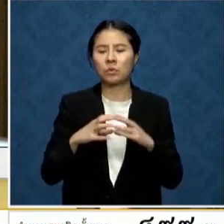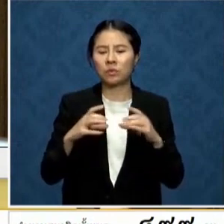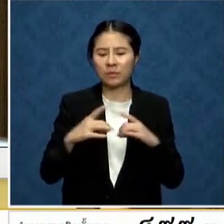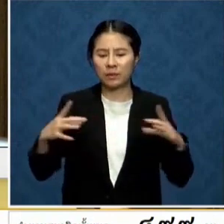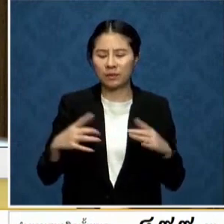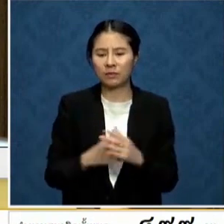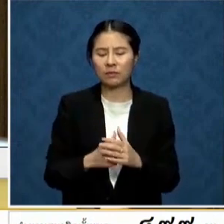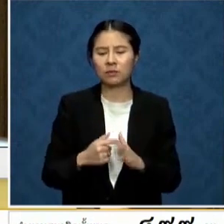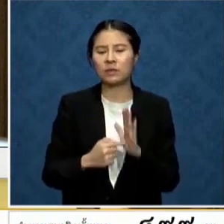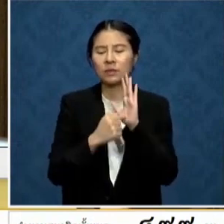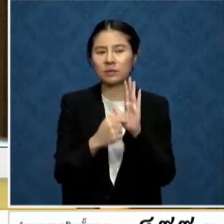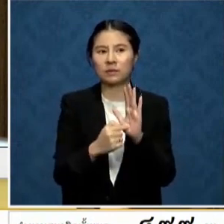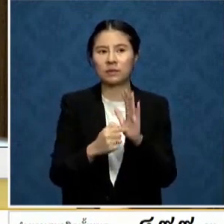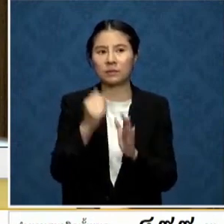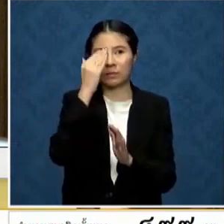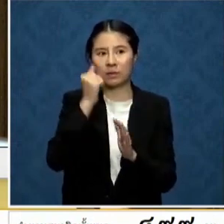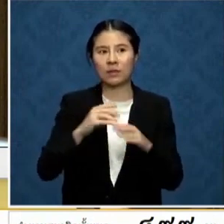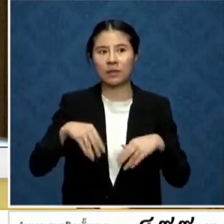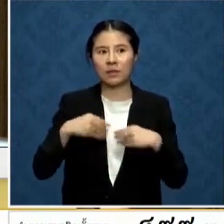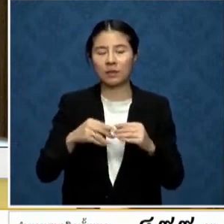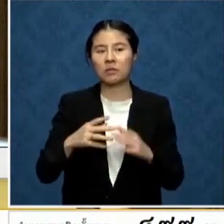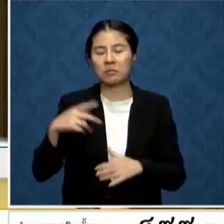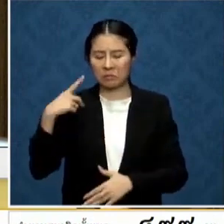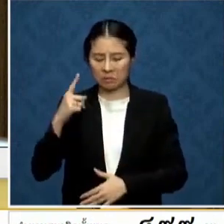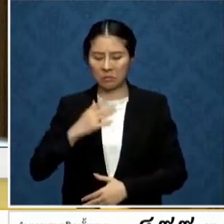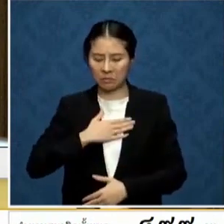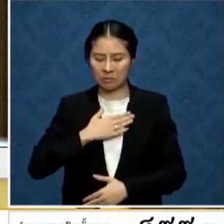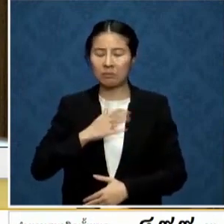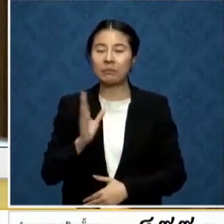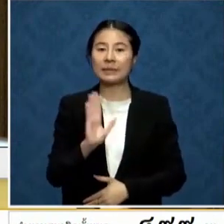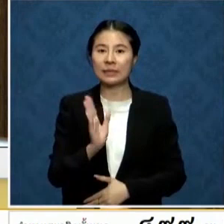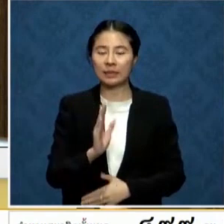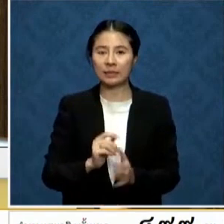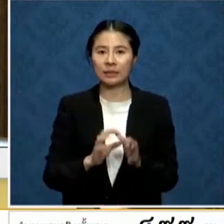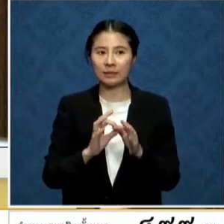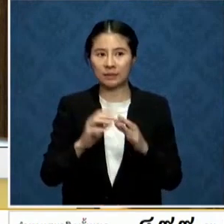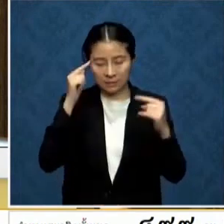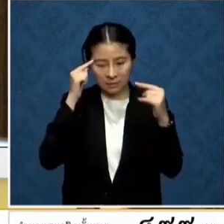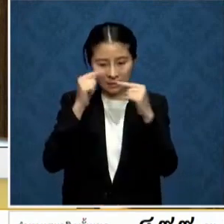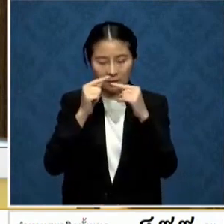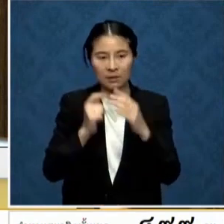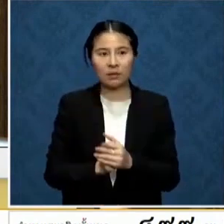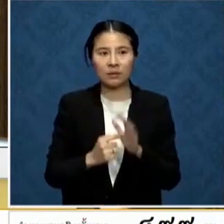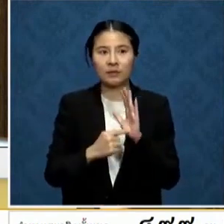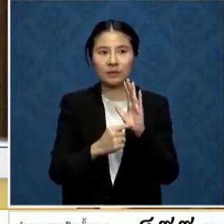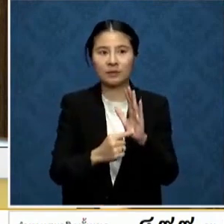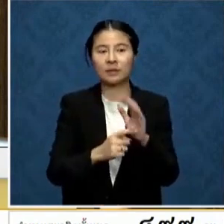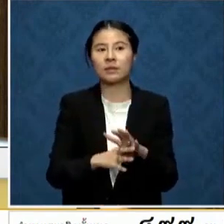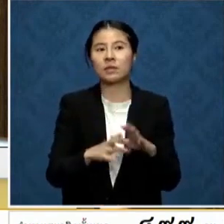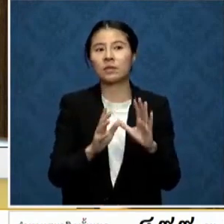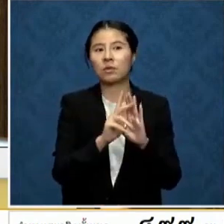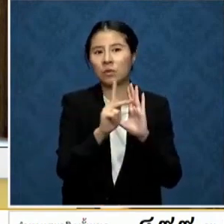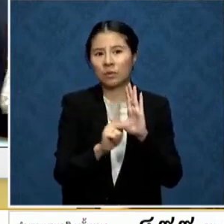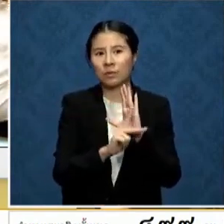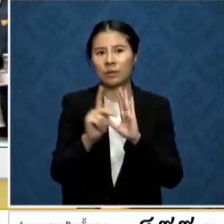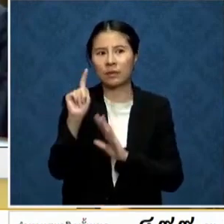เจตนารมณ์ของผมว่าผมเสนอแบบนี้เพราะว่าจะให้ประโยชน์กับฝ่ายตนเองหรือเปล่าก็ต้องยืนยันว่าไม่ใช่ไม่ใช่เจตนาของผมเลยนะครับยกร่างฉบับนี้ขึ้นมาก่อนที่จะรู้ด้วย